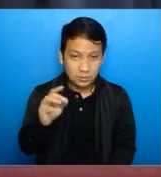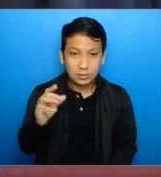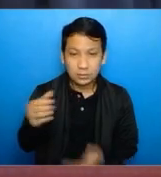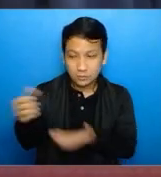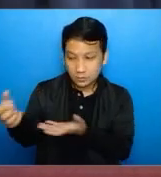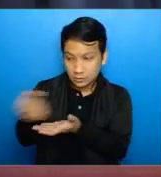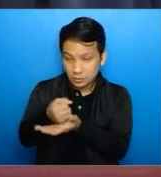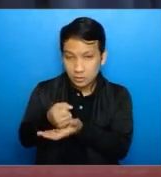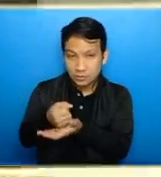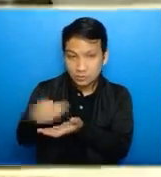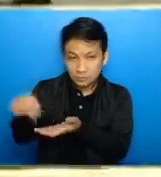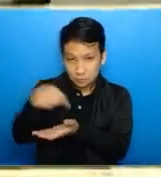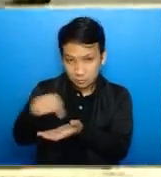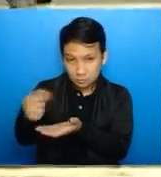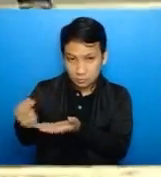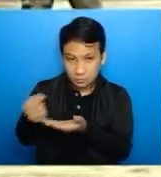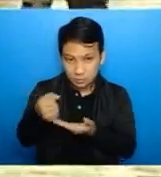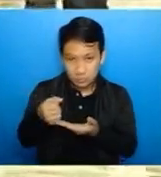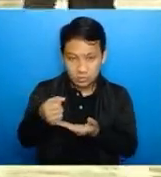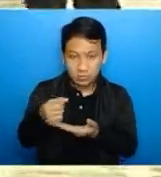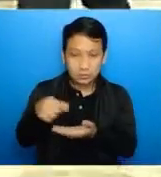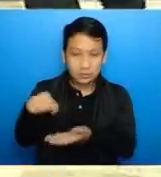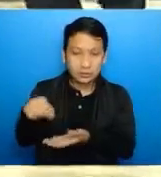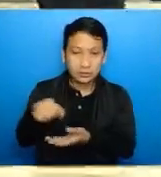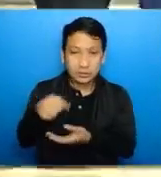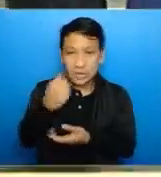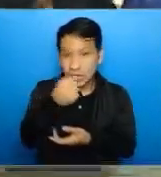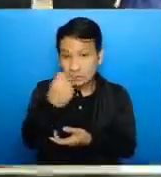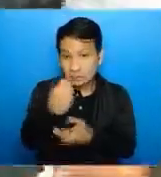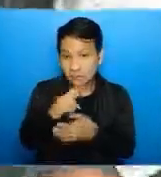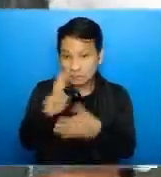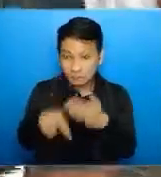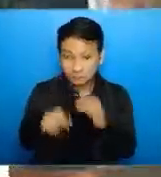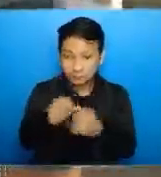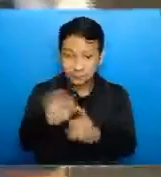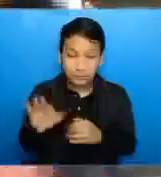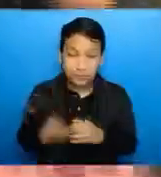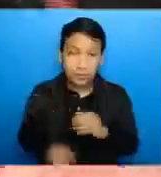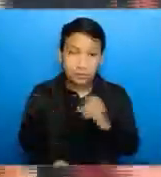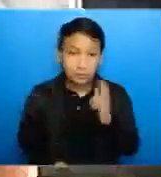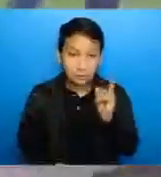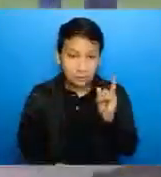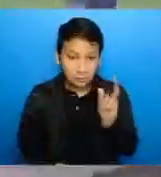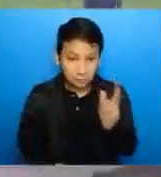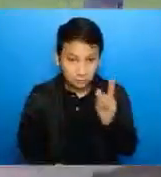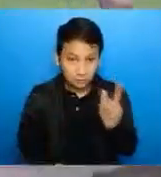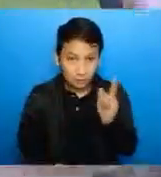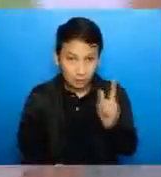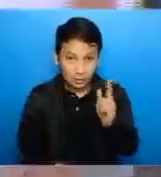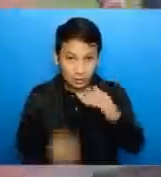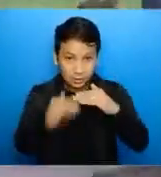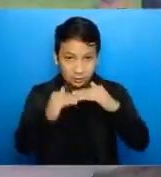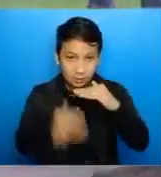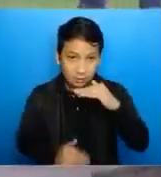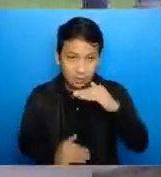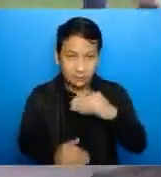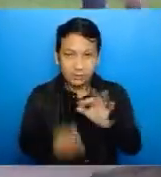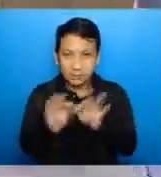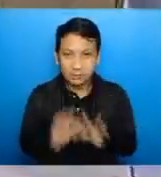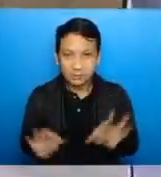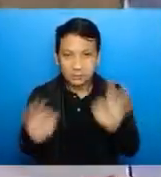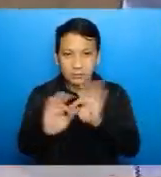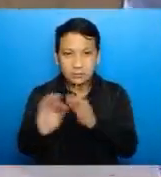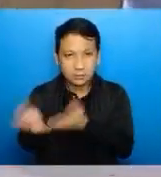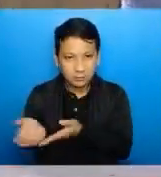yon. Ngunit kung ito naman po ay 20 below, ay kailangan pong dalhin